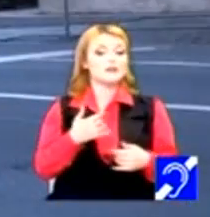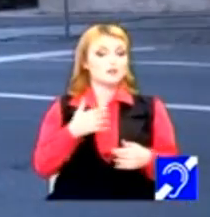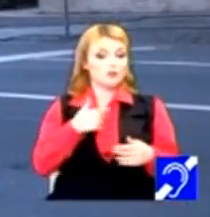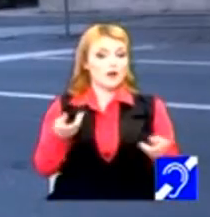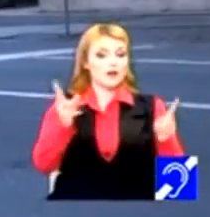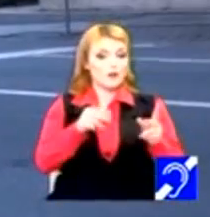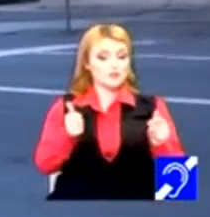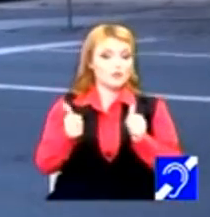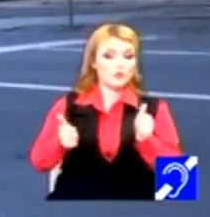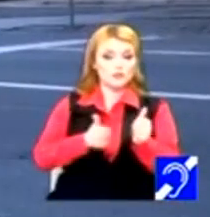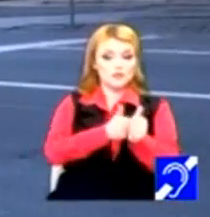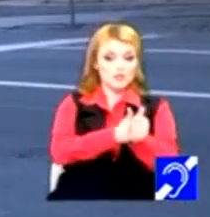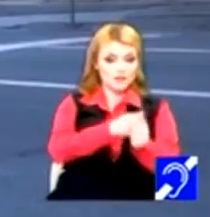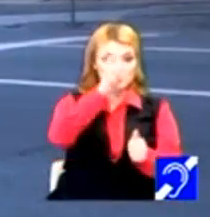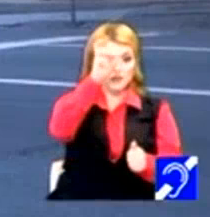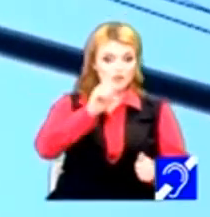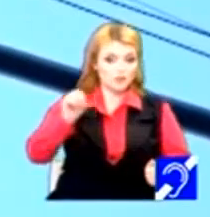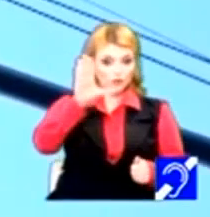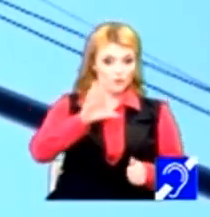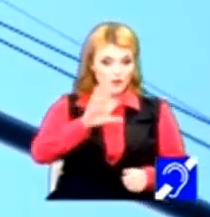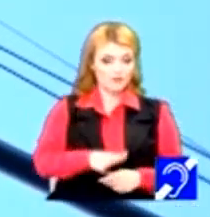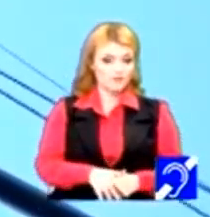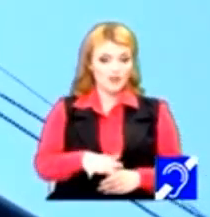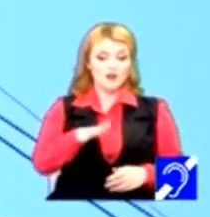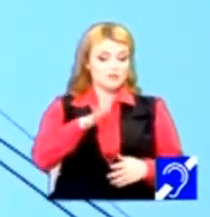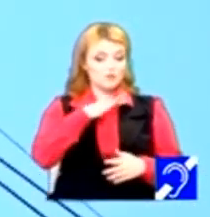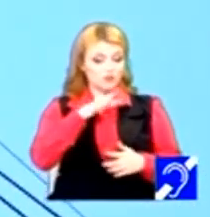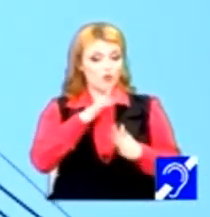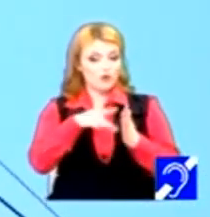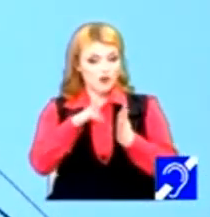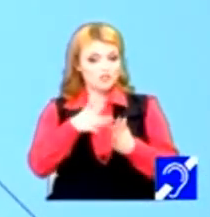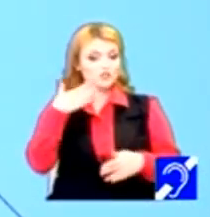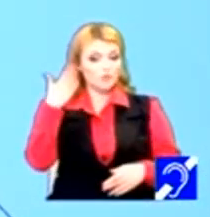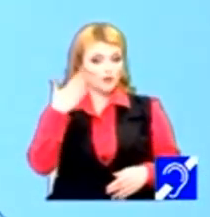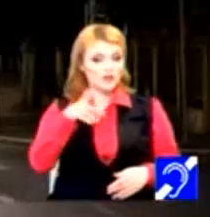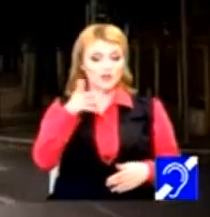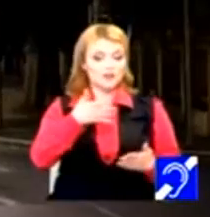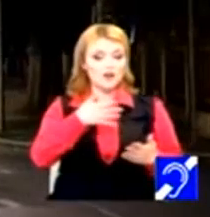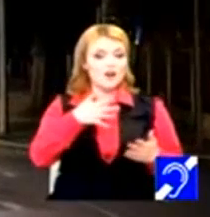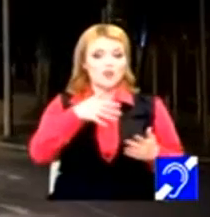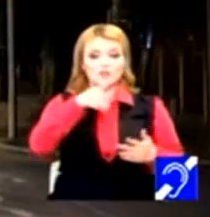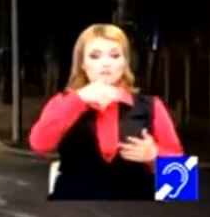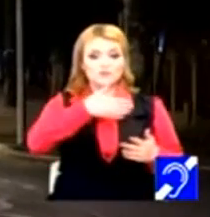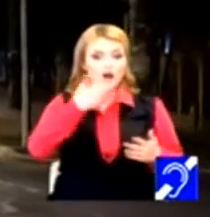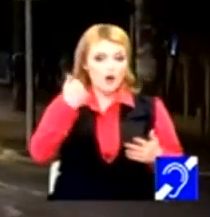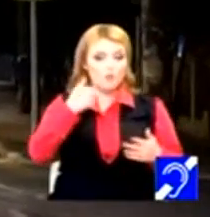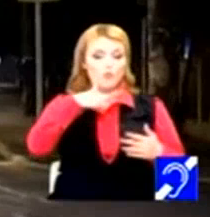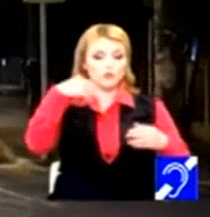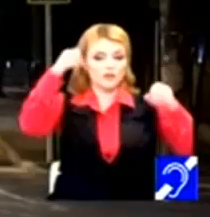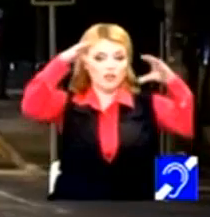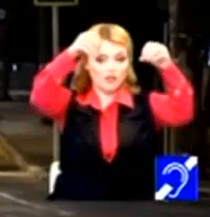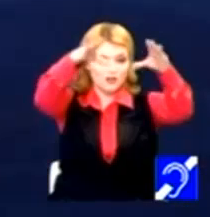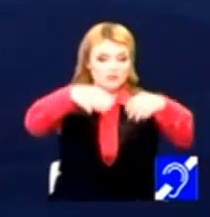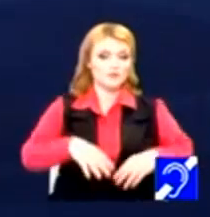În țară sunt puține orașe cu străzi iluminate cu soluții ecologice. În București, Oradea sau Brașov, la Cluj și 60 de treceri de pieton sunt iluminate